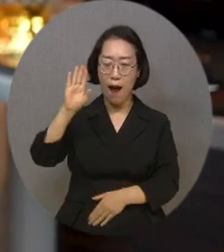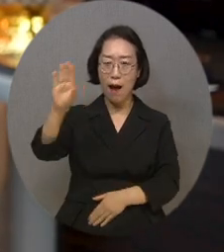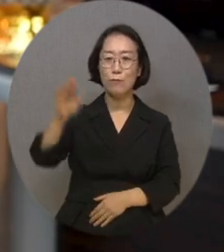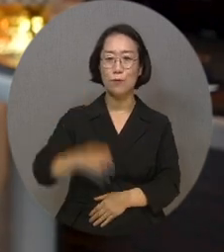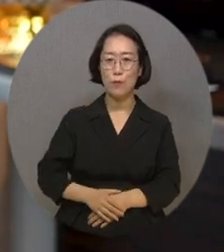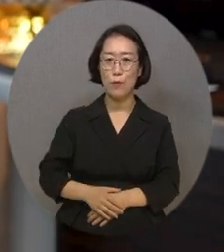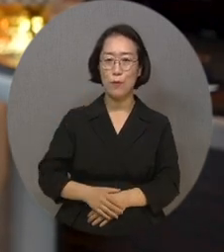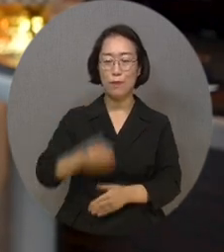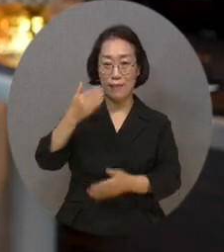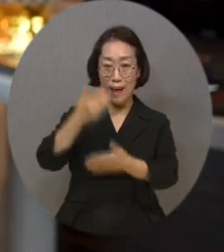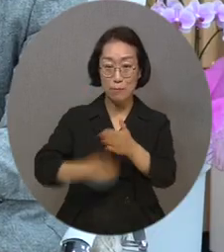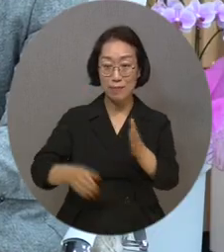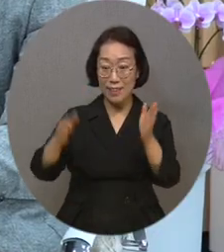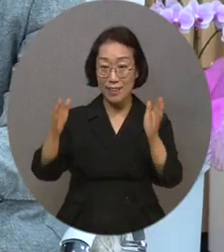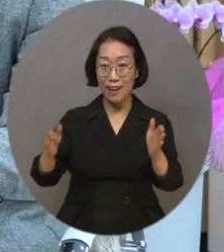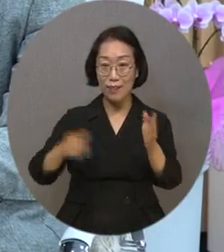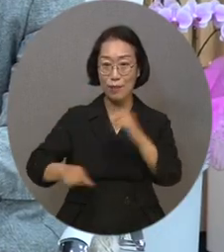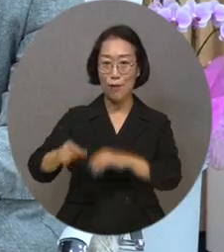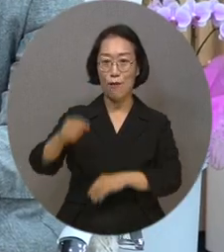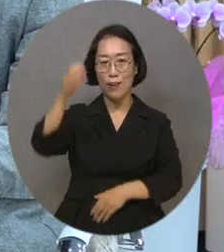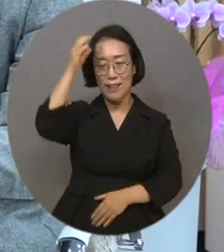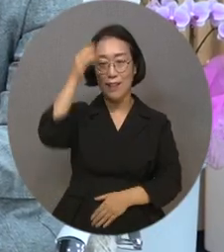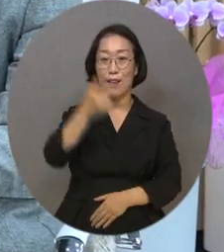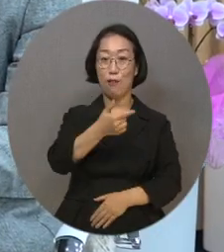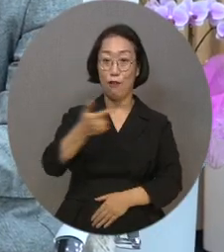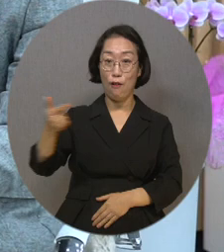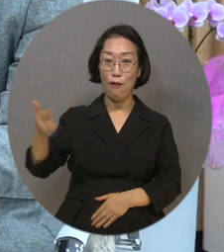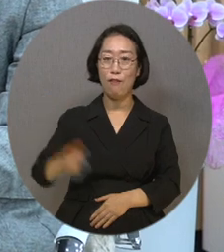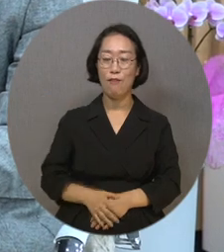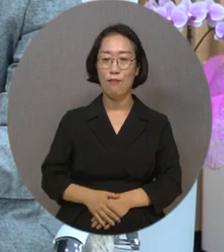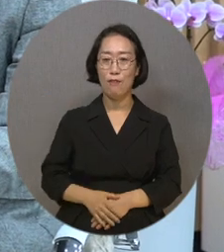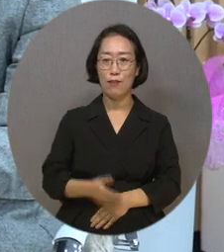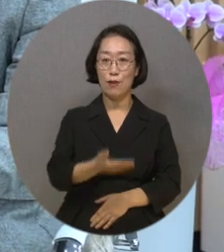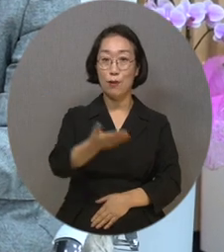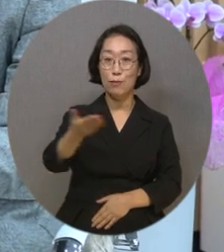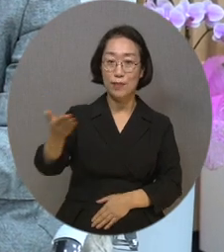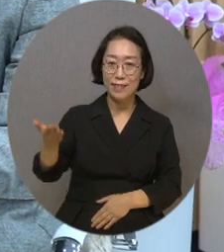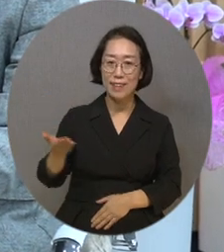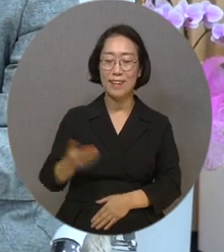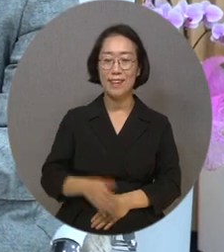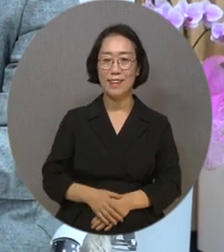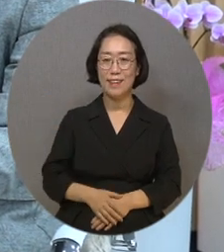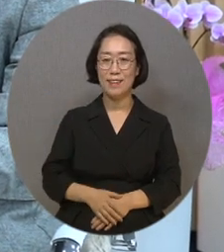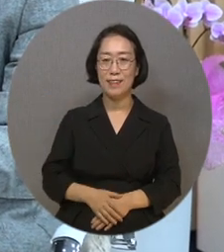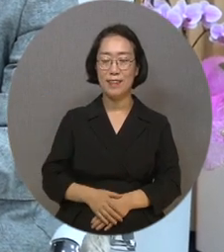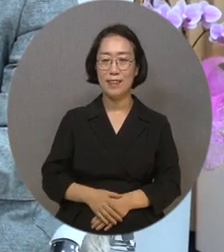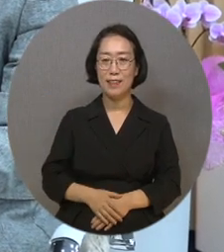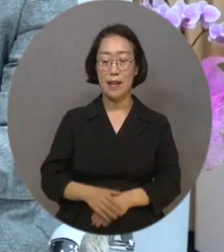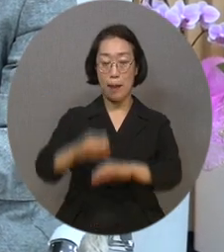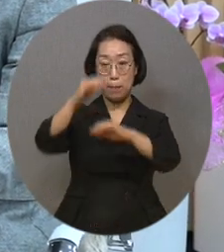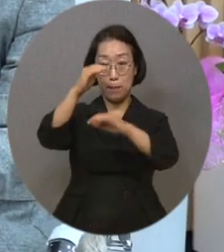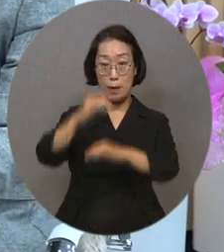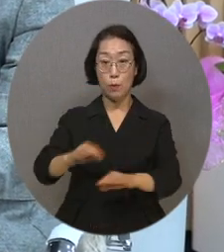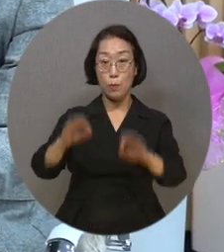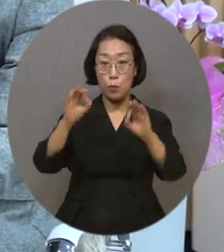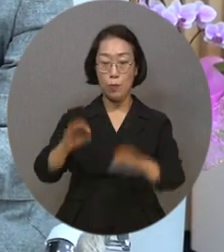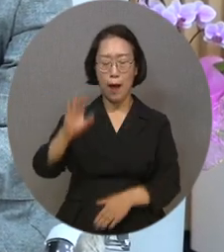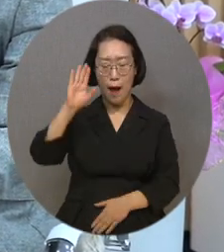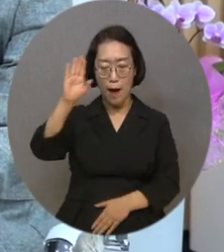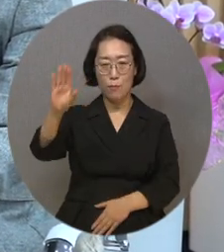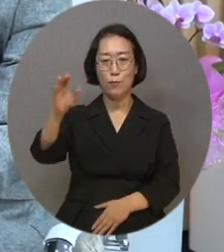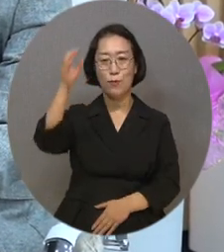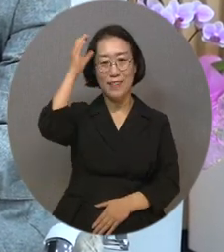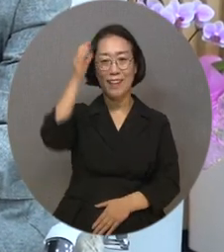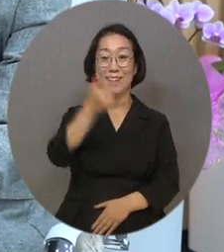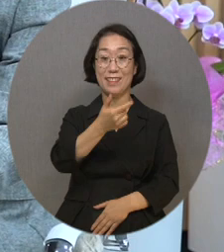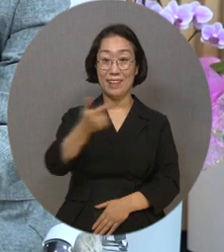더 기대가 많이 되고 있습니다. 그 아마 이 시청자분들도 지금 이 인터뷰 방송을 보면서 앞으로의 고창을 더 많이